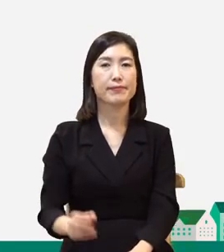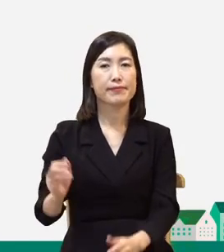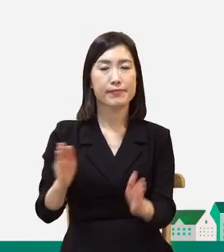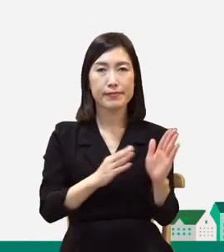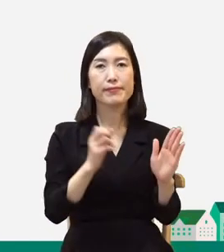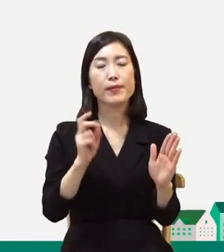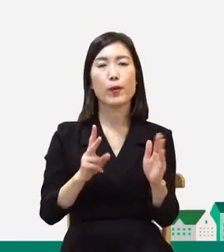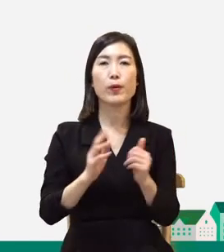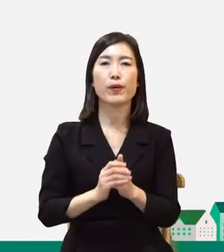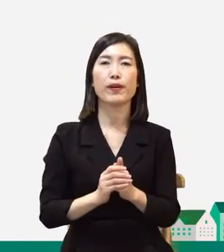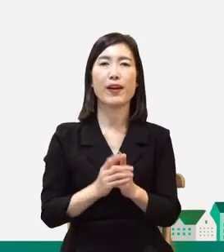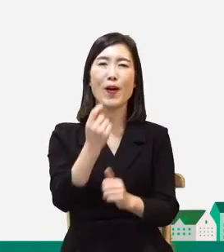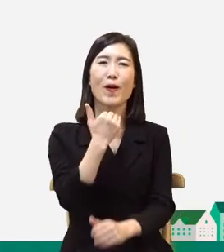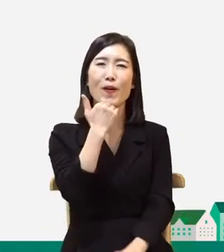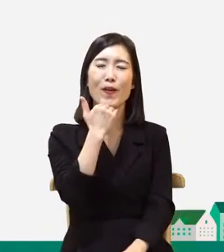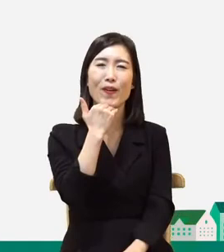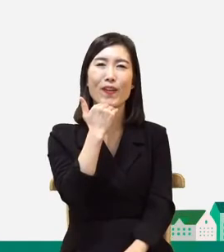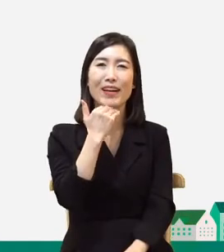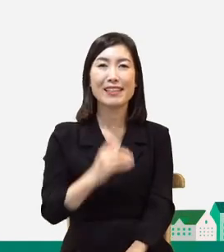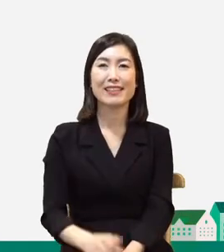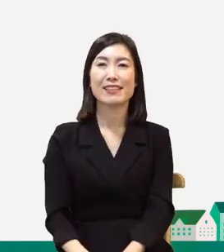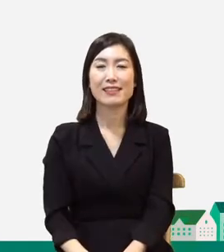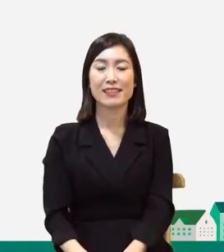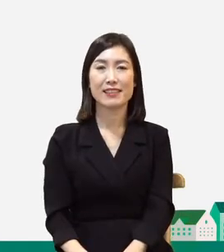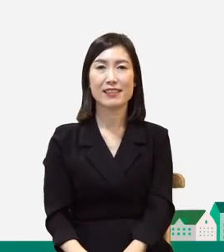서비스 잠시만요. 제가